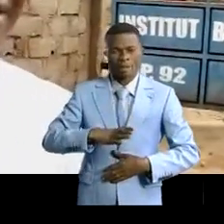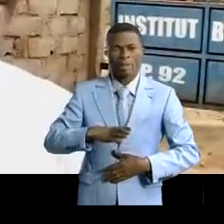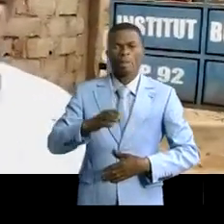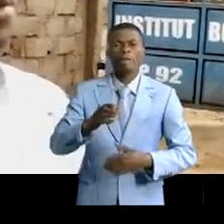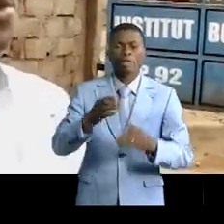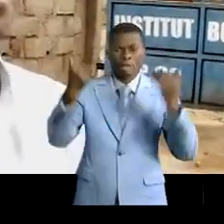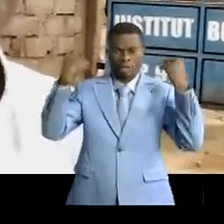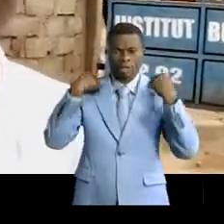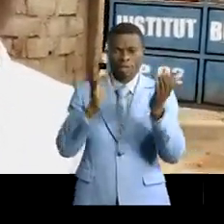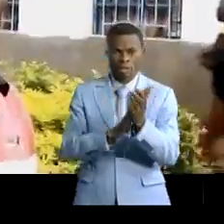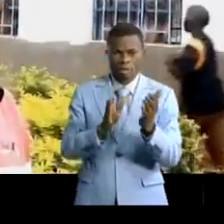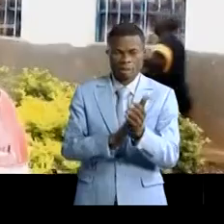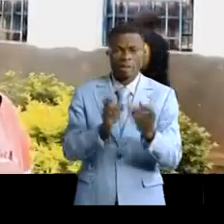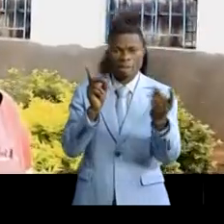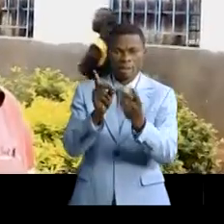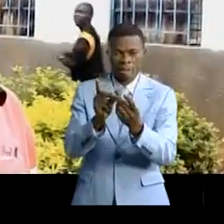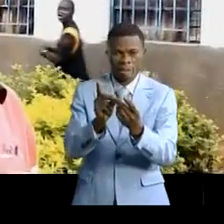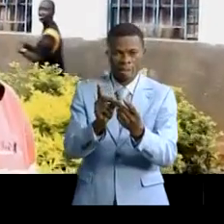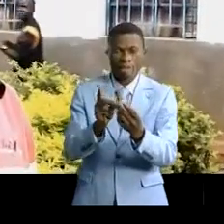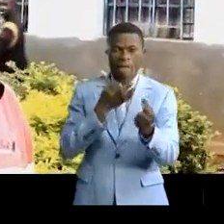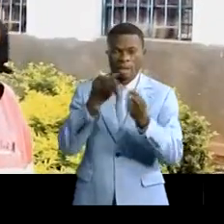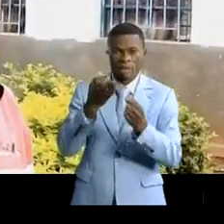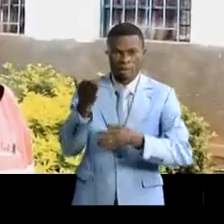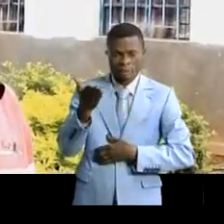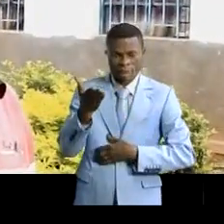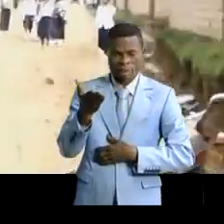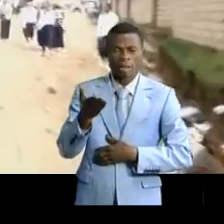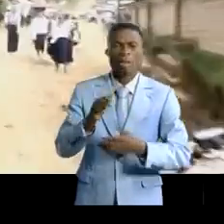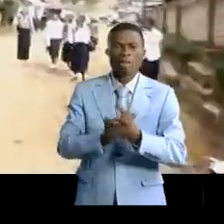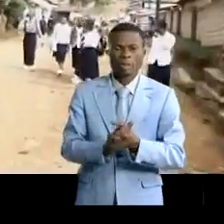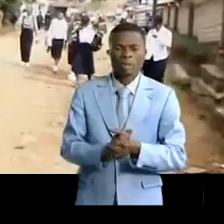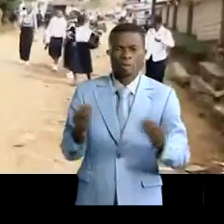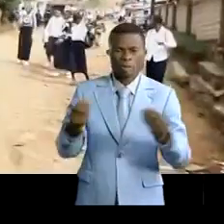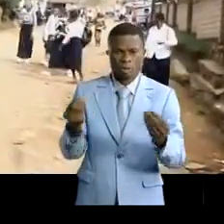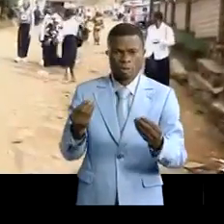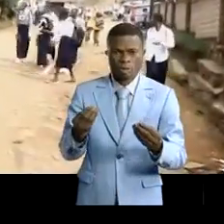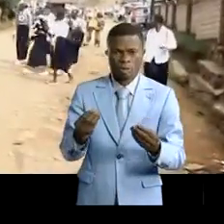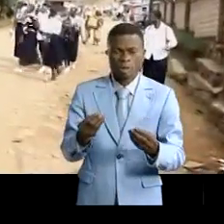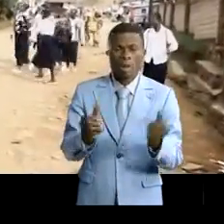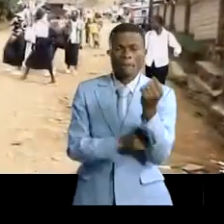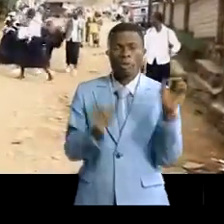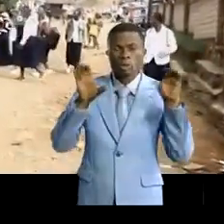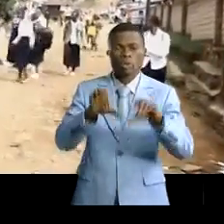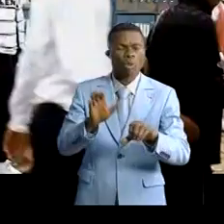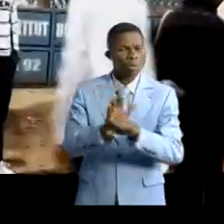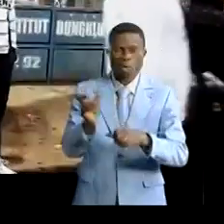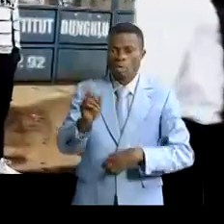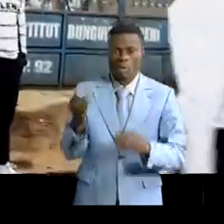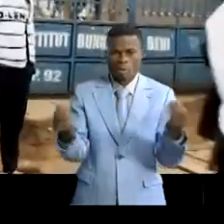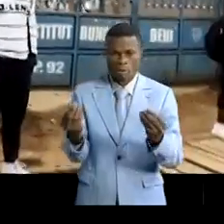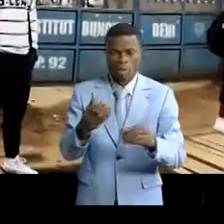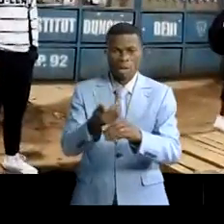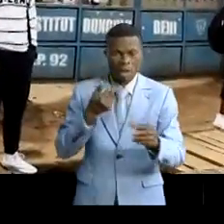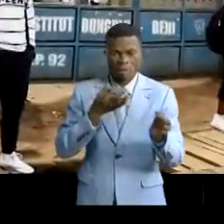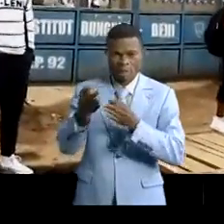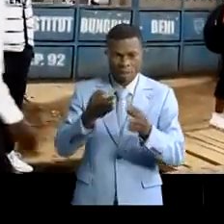chefs d'établissement rencontrés, Pacifique Mhula précise ici pourquoi il n'y a pas eu engouement, comme d'habitude, avant de